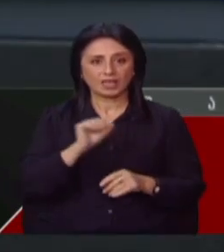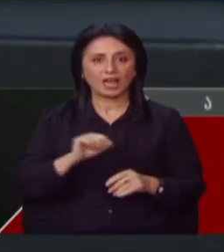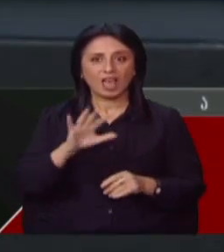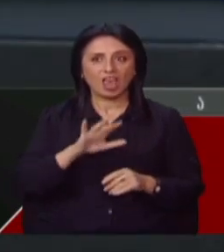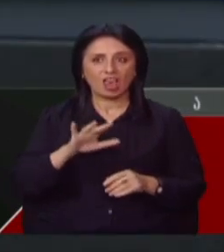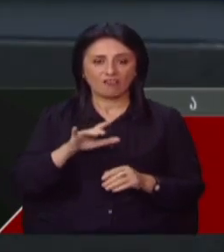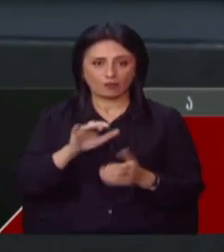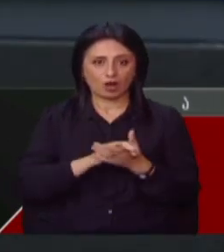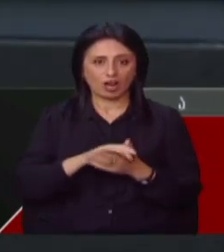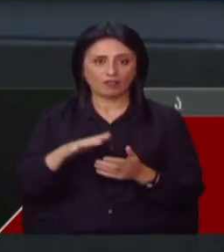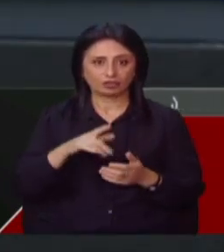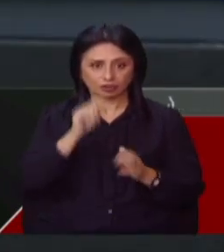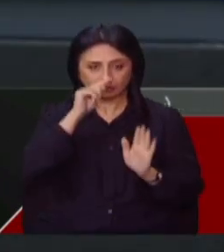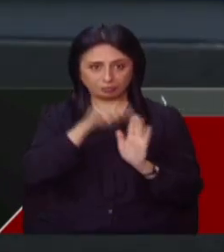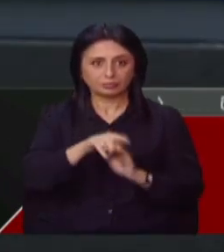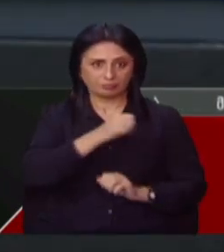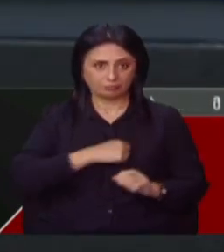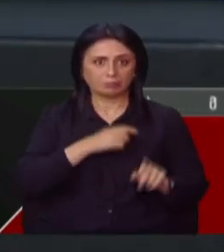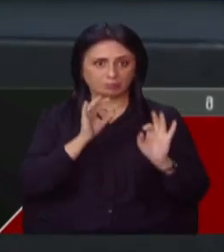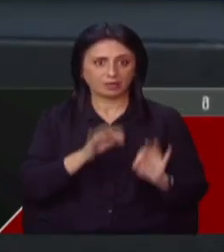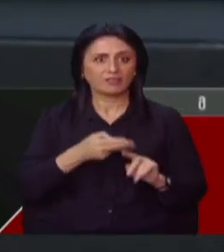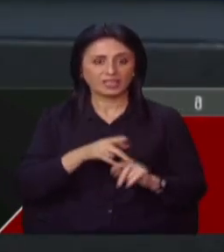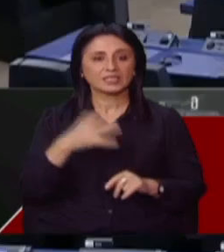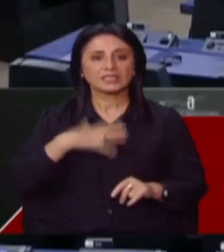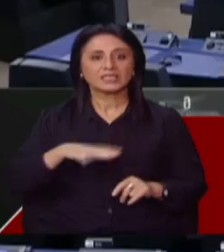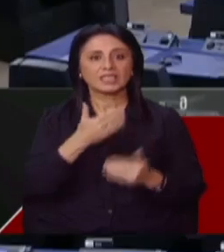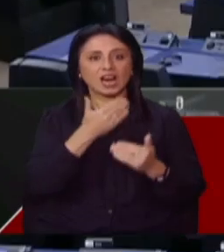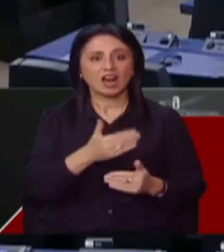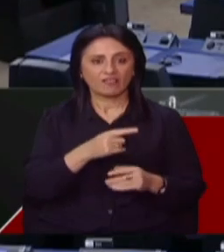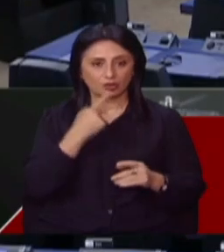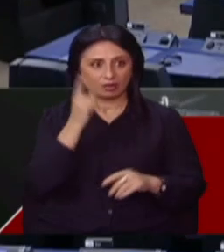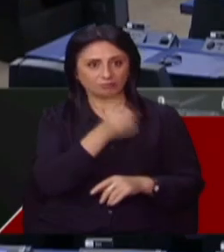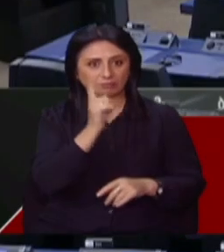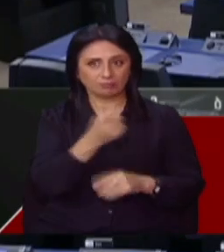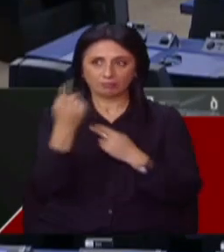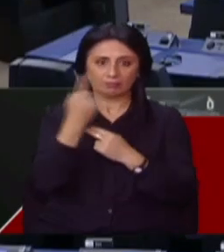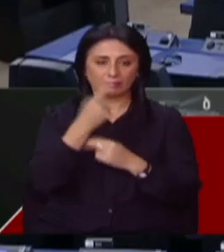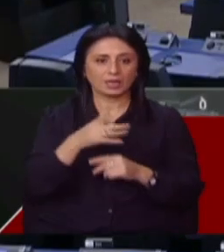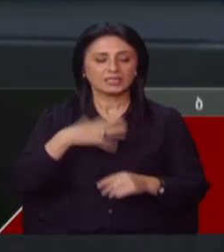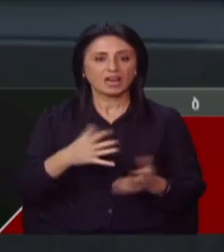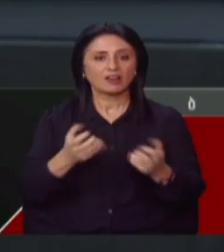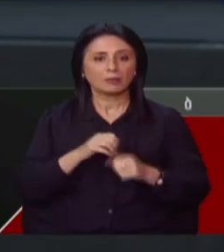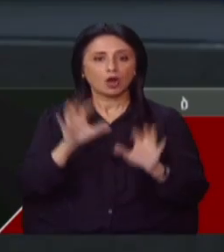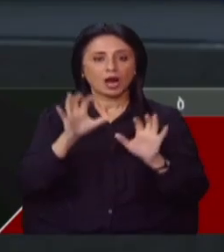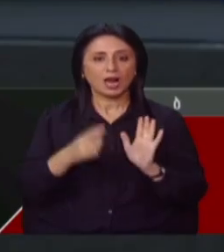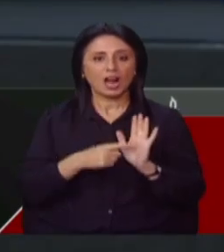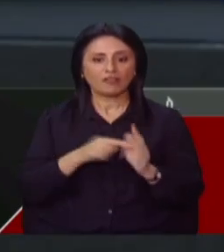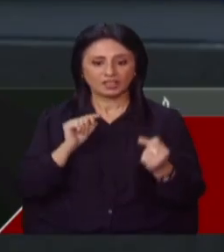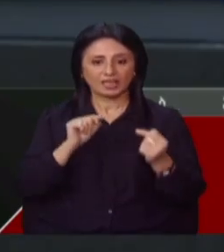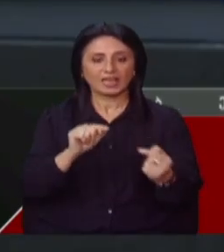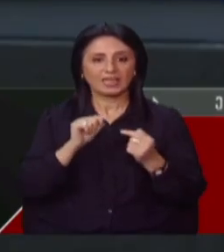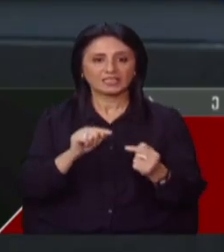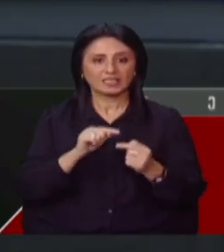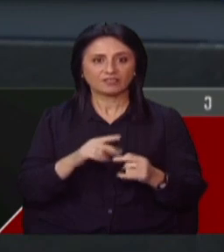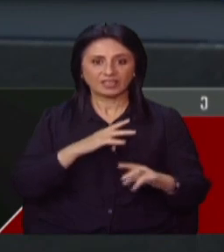ევროკავშირის ჩარევის გამო საქართველოს სუვერენიტეტში. ეს არის საქართველოსთვის კარნახის მცდელობა. საქართველო მიიღო კანონი, რომელიც